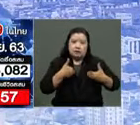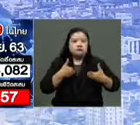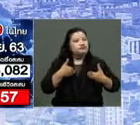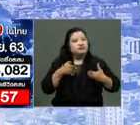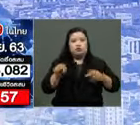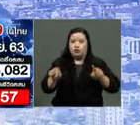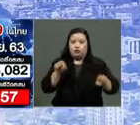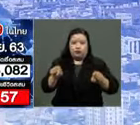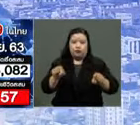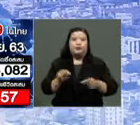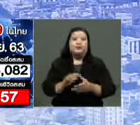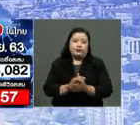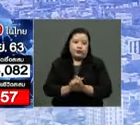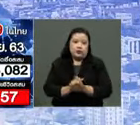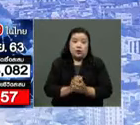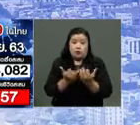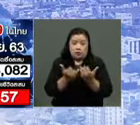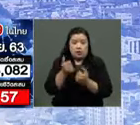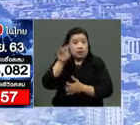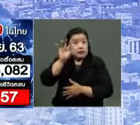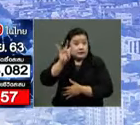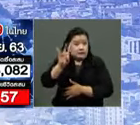มิถุนายนเรากำลังจะผ่อนคลายขึ้นมาซึ่งการผ่อนคลายก็อย่างที่บอกกิจการที่จะมีความเสี่ยงระยะที่ปานกลางกับสูงเนี่ยก็ถูกผ่อนคลายมากขึ้นเพราะฉะนั้นมันมีระหว่างความตึงกับความหย่อนจะต้องเกิดขึ้นในทั้งสองอย่างนี้เรายังมีตัวเลขที่เป็นศูนย์แค่7